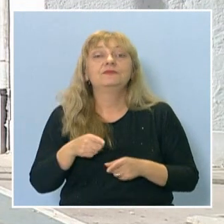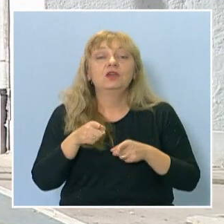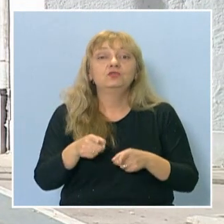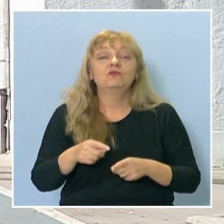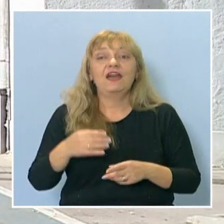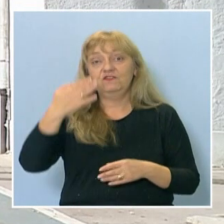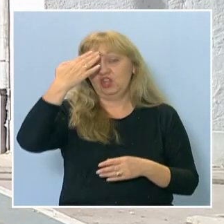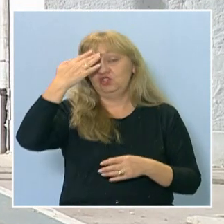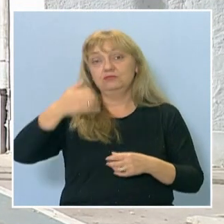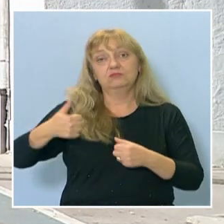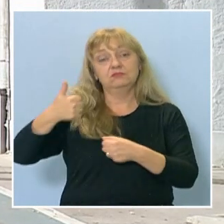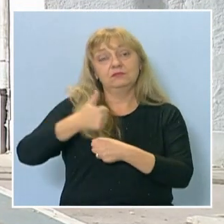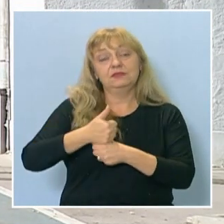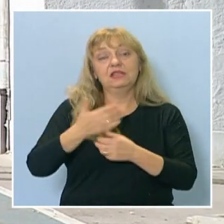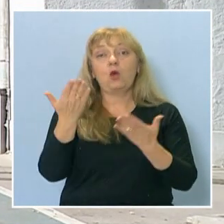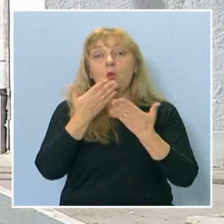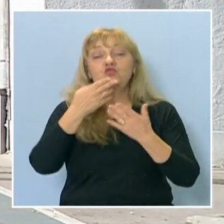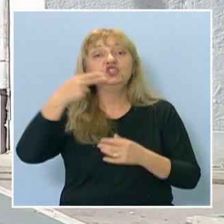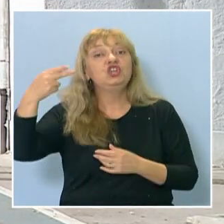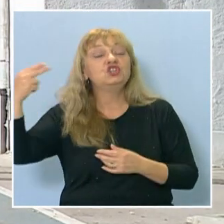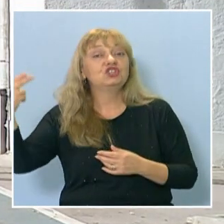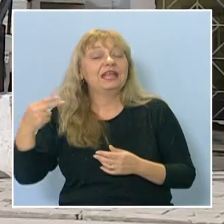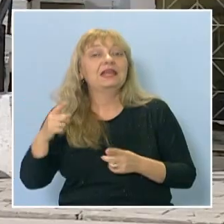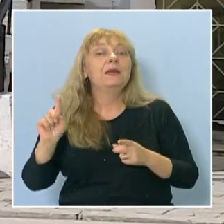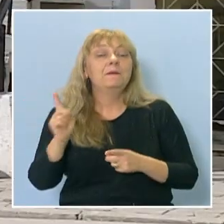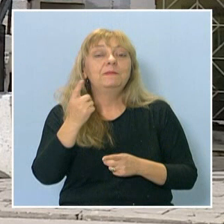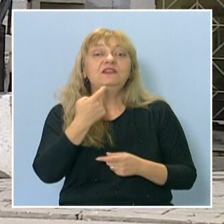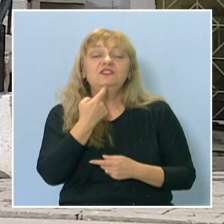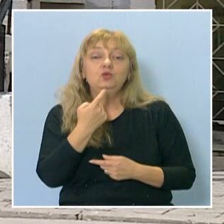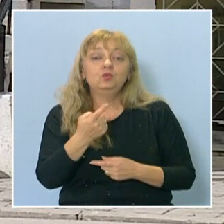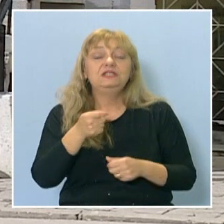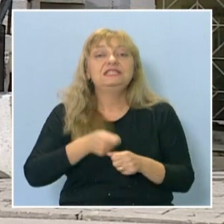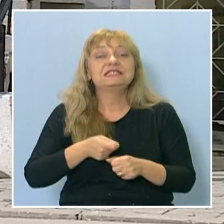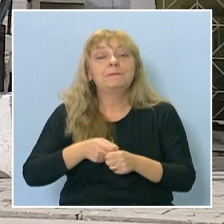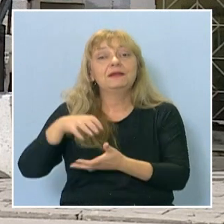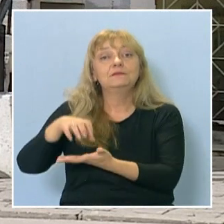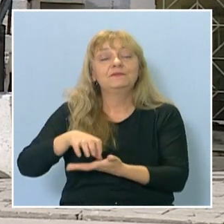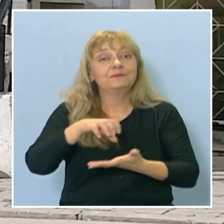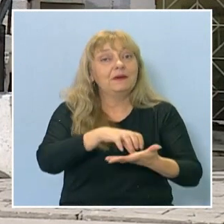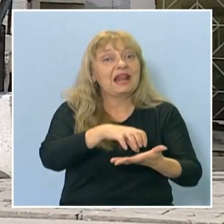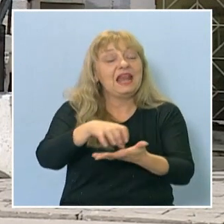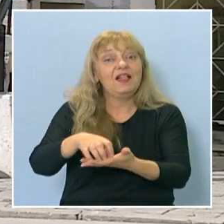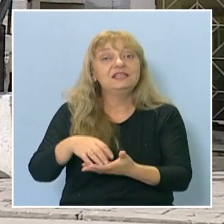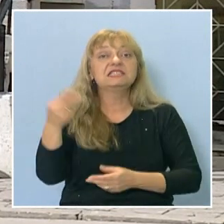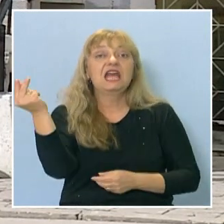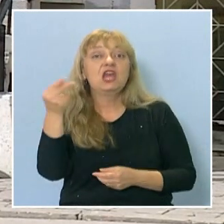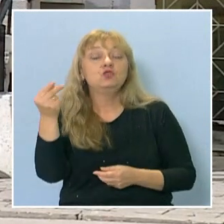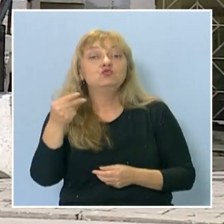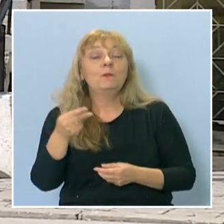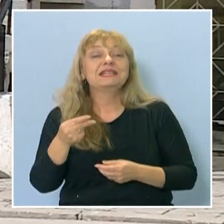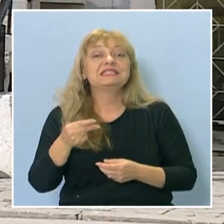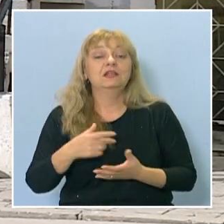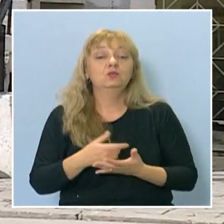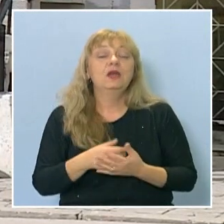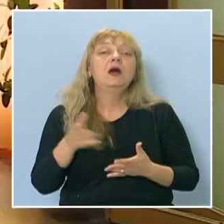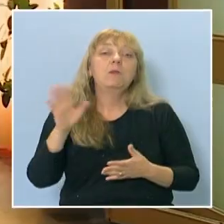челните редици на училищата и още в първите години са създадени паралелки с изобразително изкуство, след което е имало